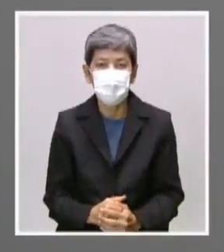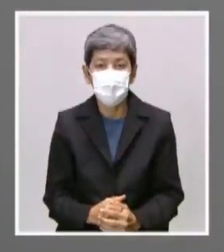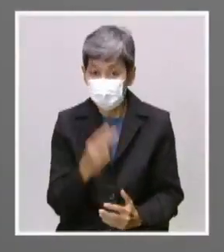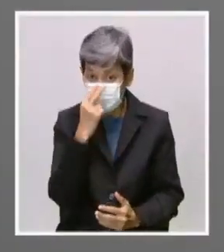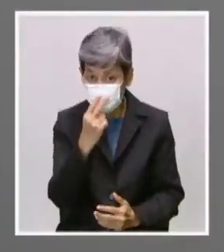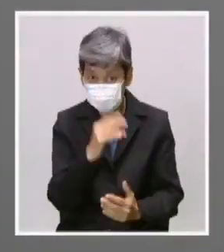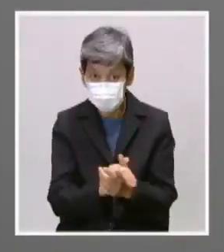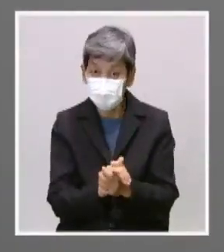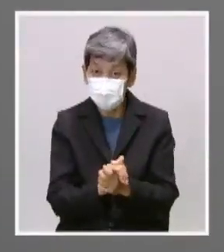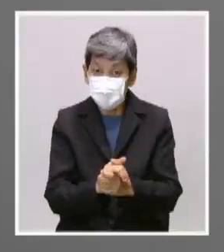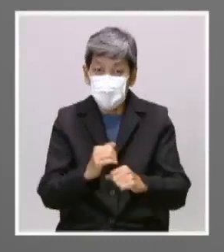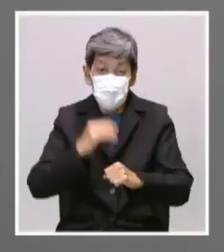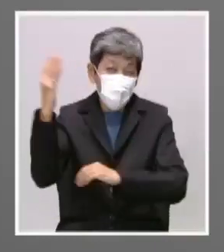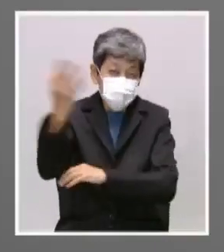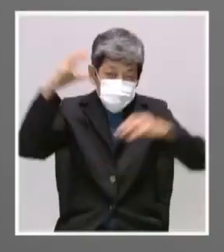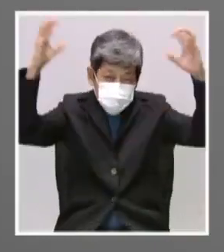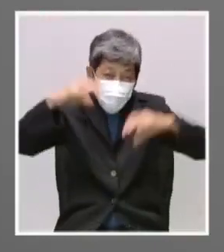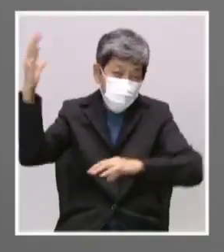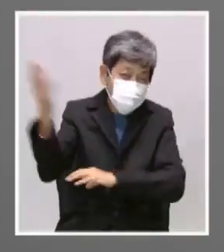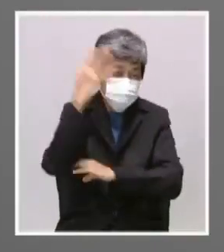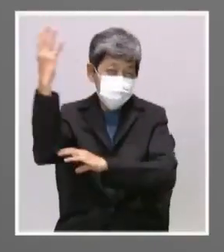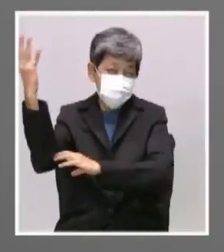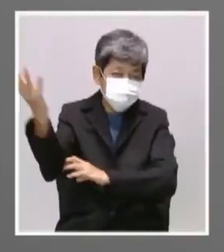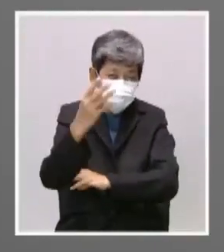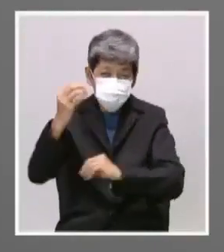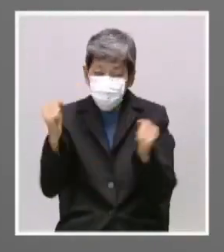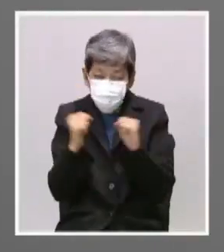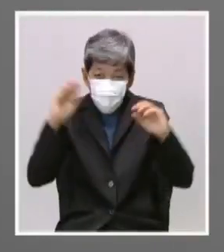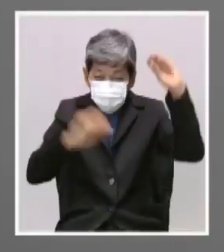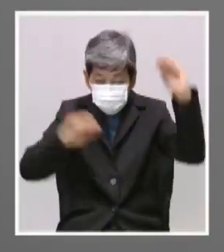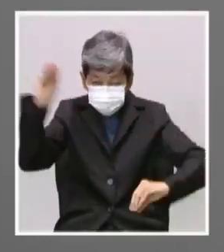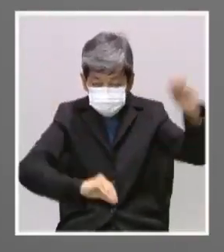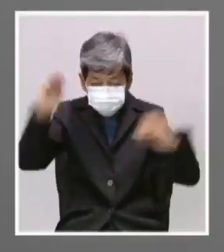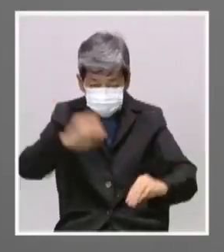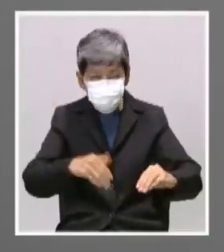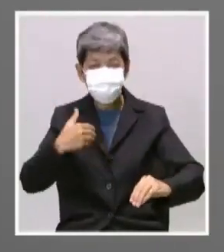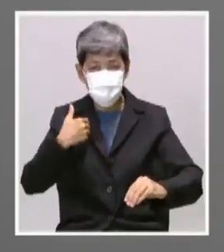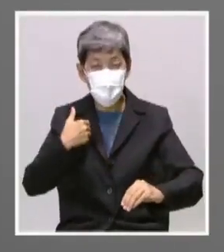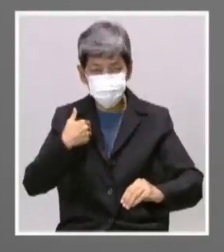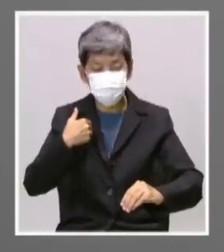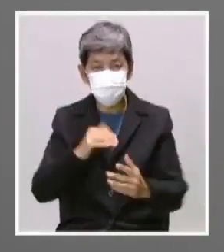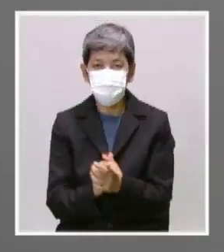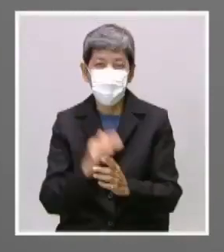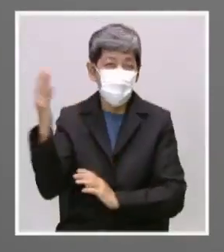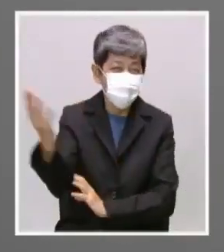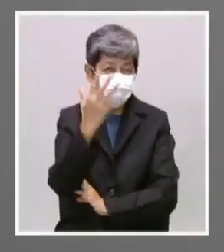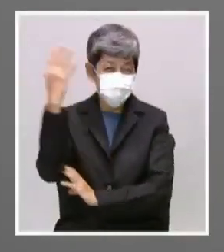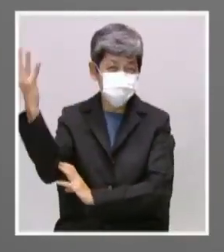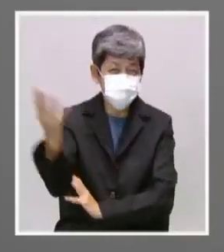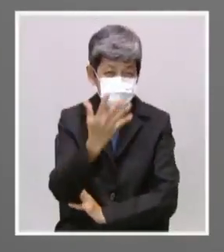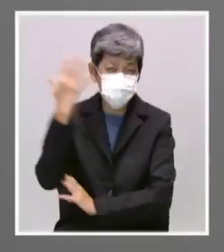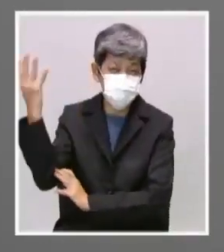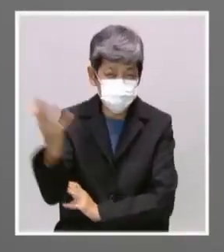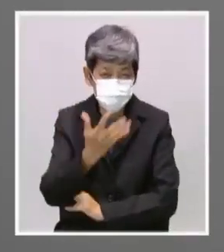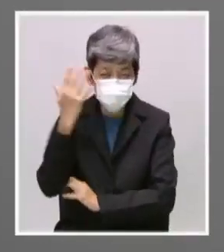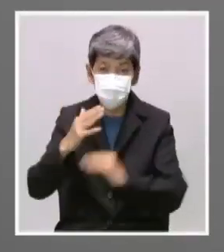นี่เป็นช่วงขณะที่เกิดพายุฝนลมกระโชกแรงแล้วก็มีลูกเห็บตกในพื้นที่ด้วยนะคะคือกระแสลมเนี่ย